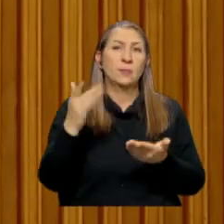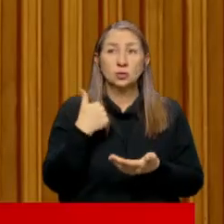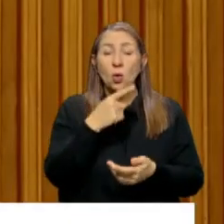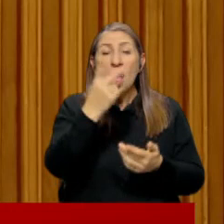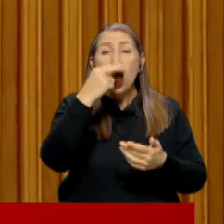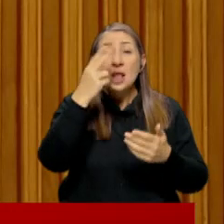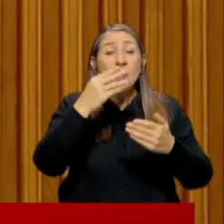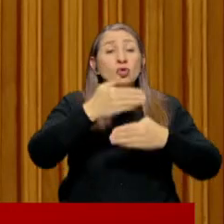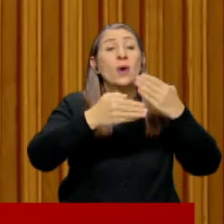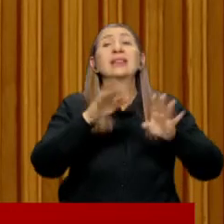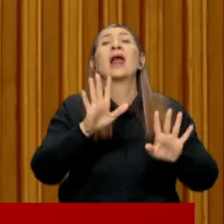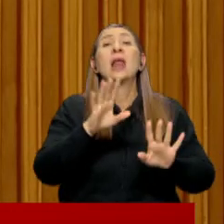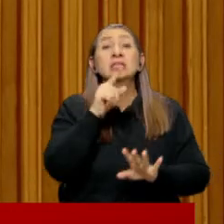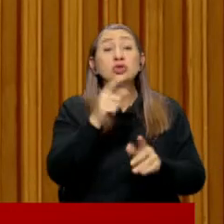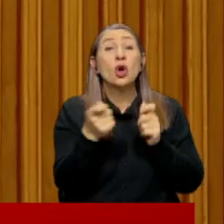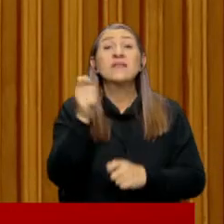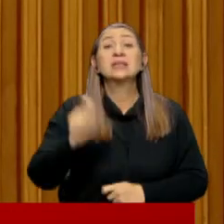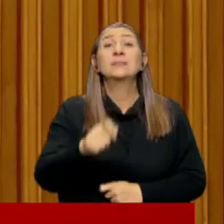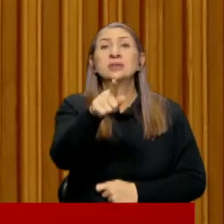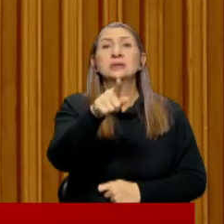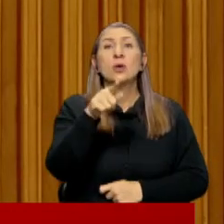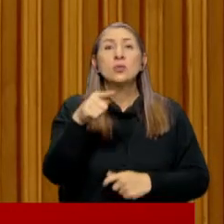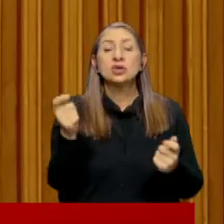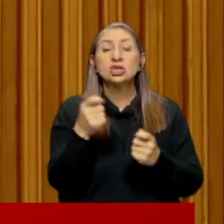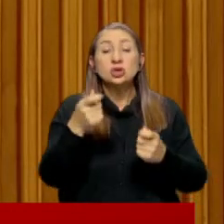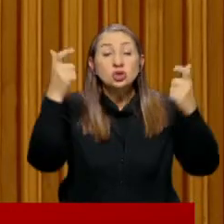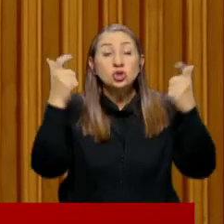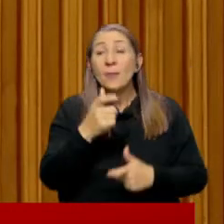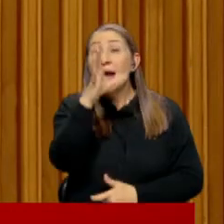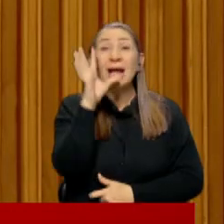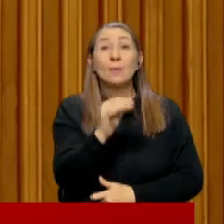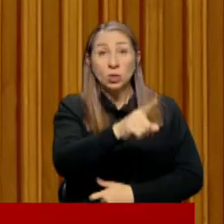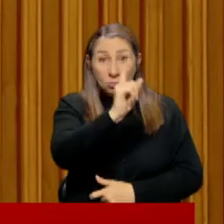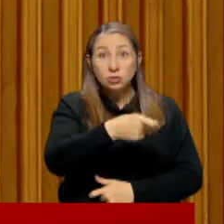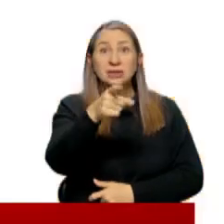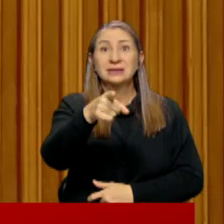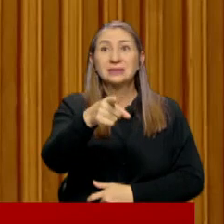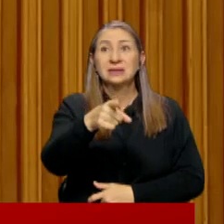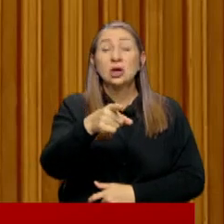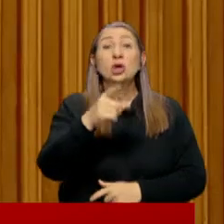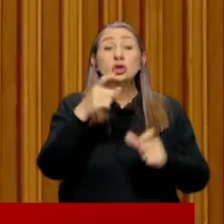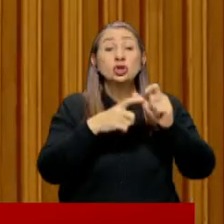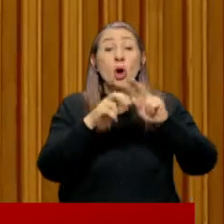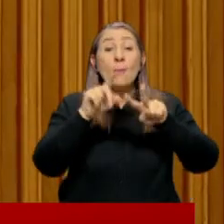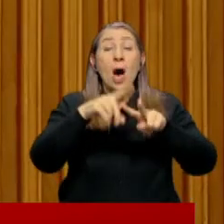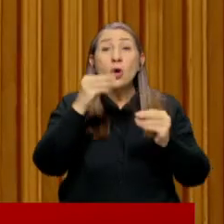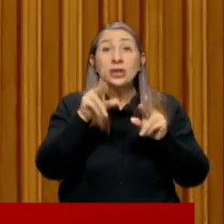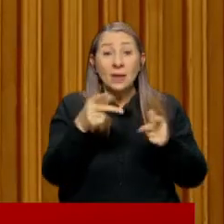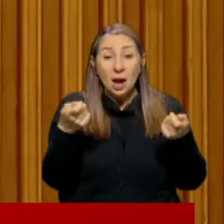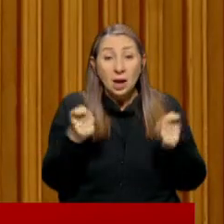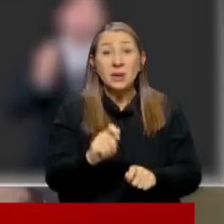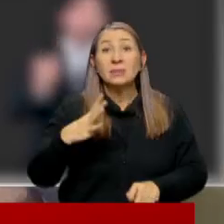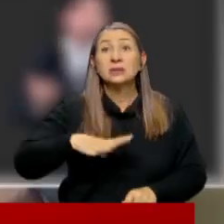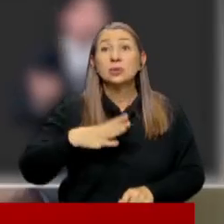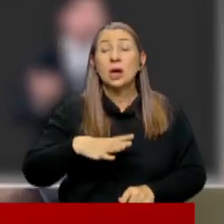Ağlama duvarı değil Siz görevinizi yapacaksınız bu işin failleri sorumluları Kim onları bulacaksın Soma'da olduğu gibi kapatmak